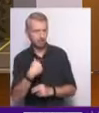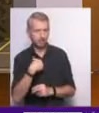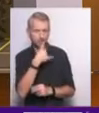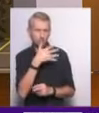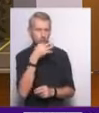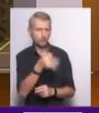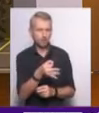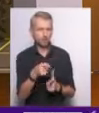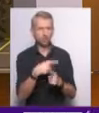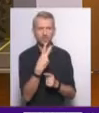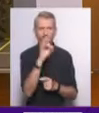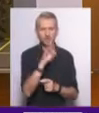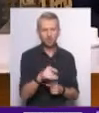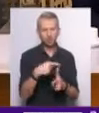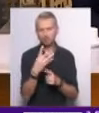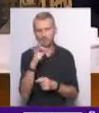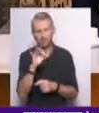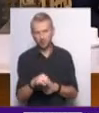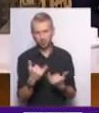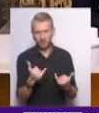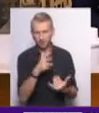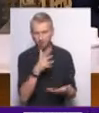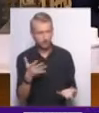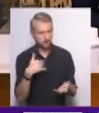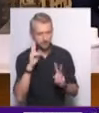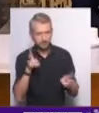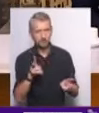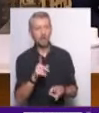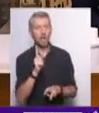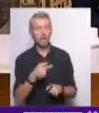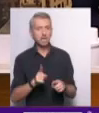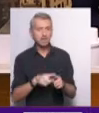можу сказати, чи 2% він, чи 4% на даний момент становить. Але це